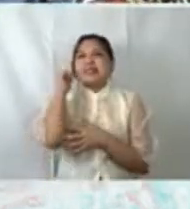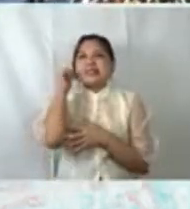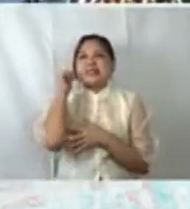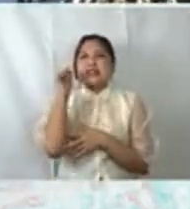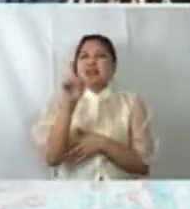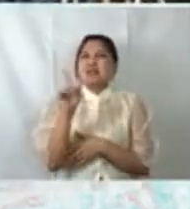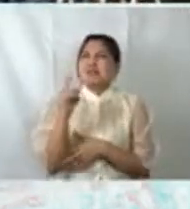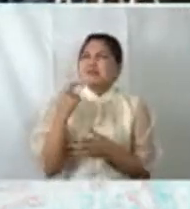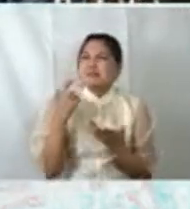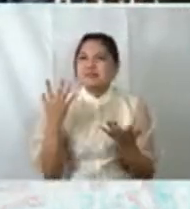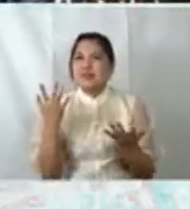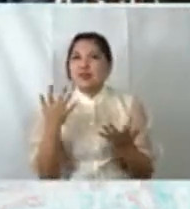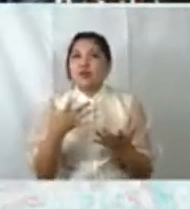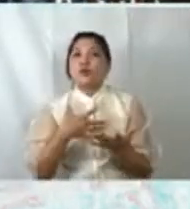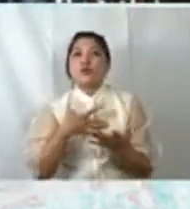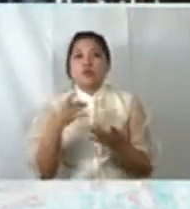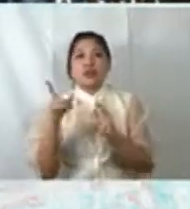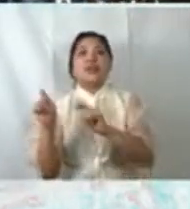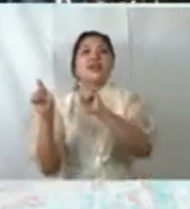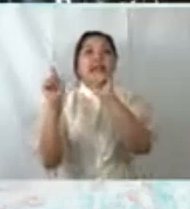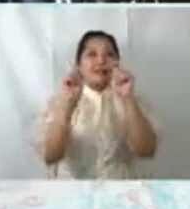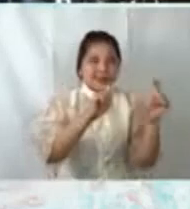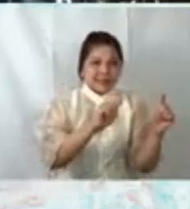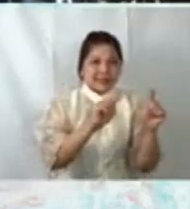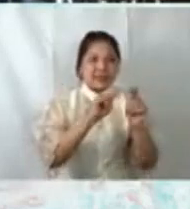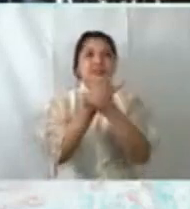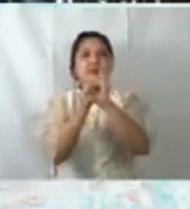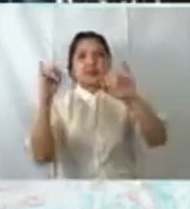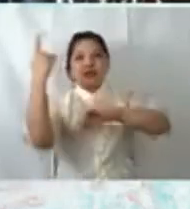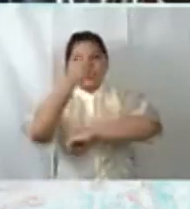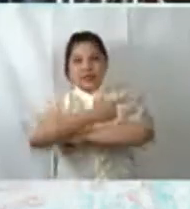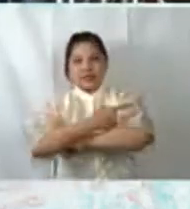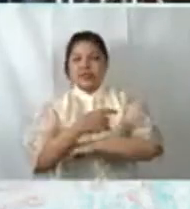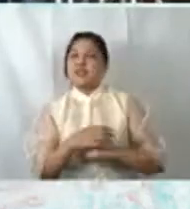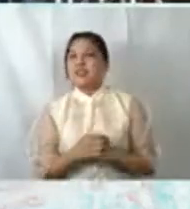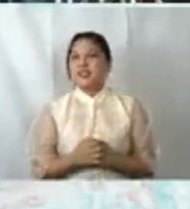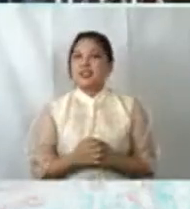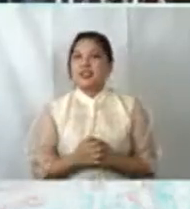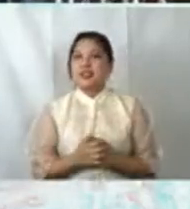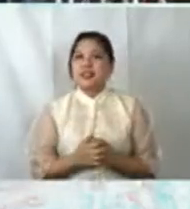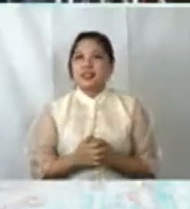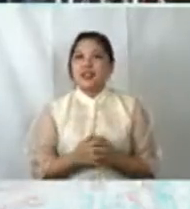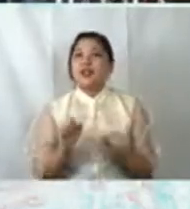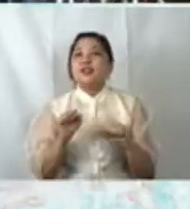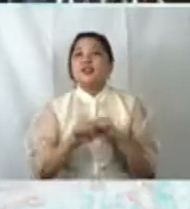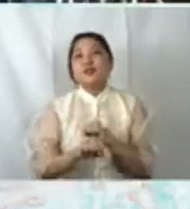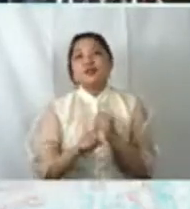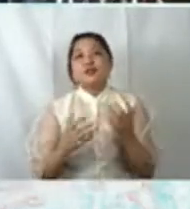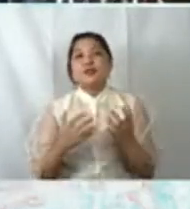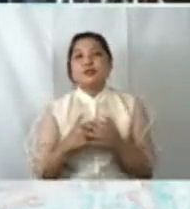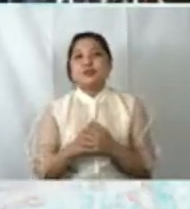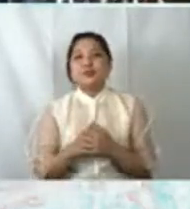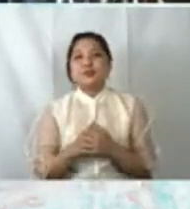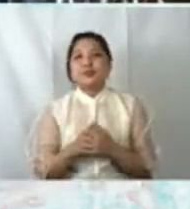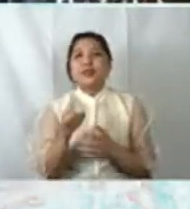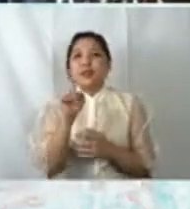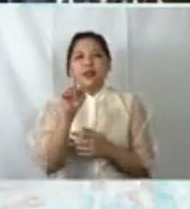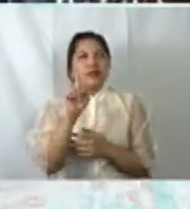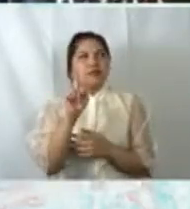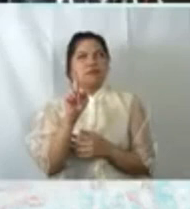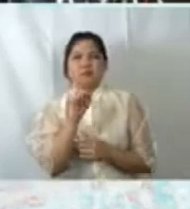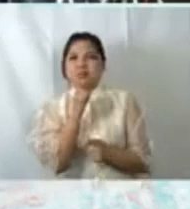dito? Parang gusto niyang ilipat yung Independence Day. No? So, anong nangyari?